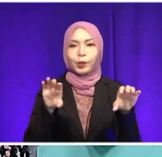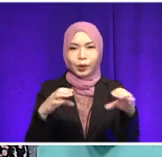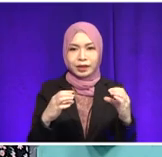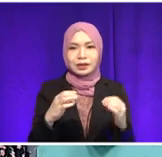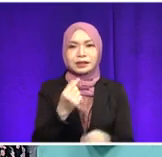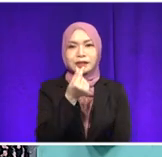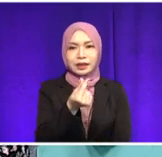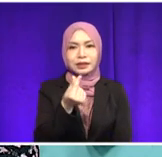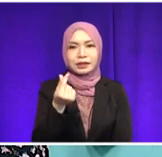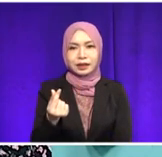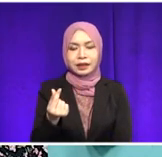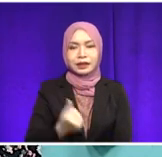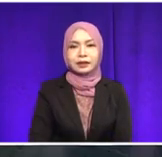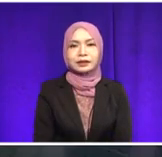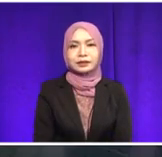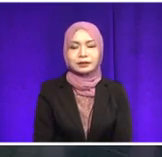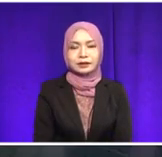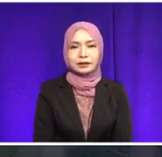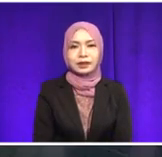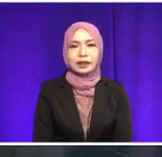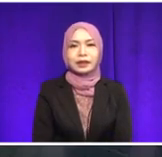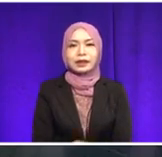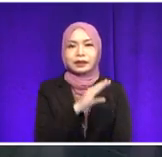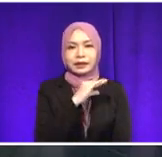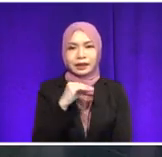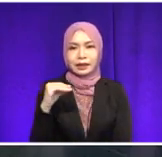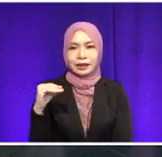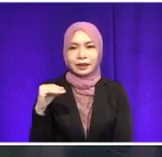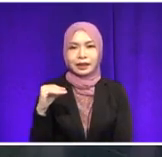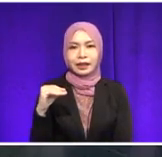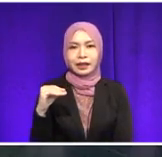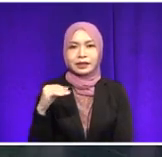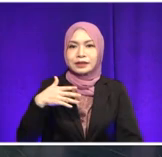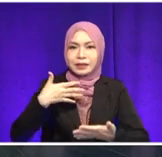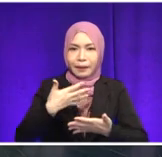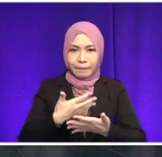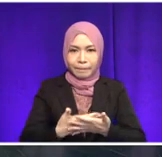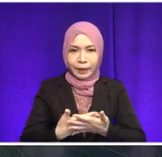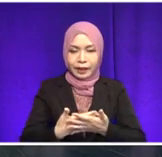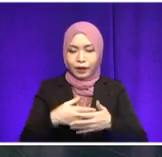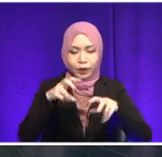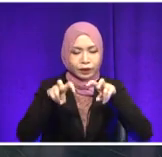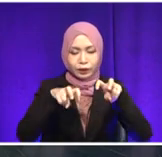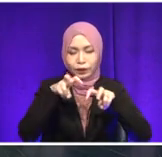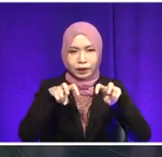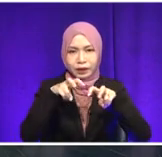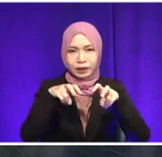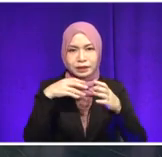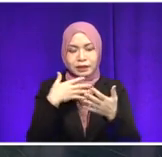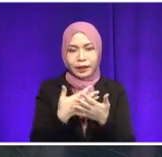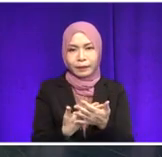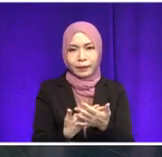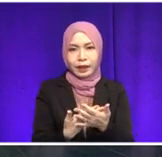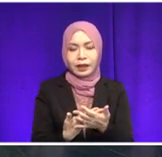dan kita perinci kan dia lagi jadi kita terus ke pula bentuk-bentuk jadi ada beberapa fasa